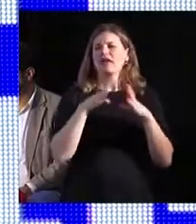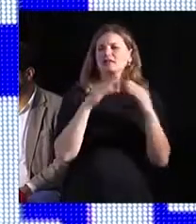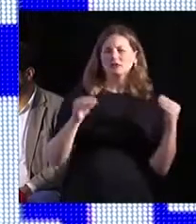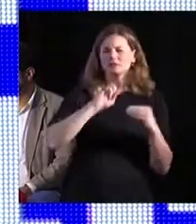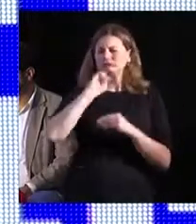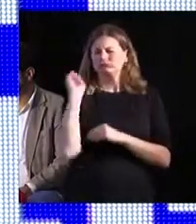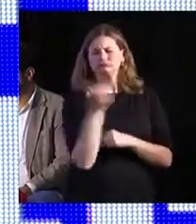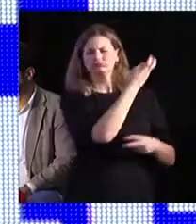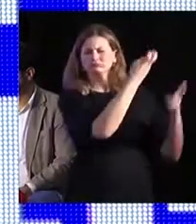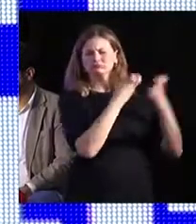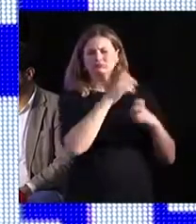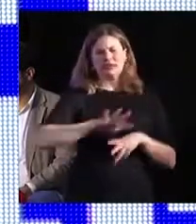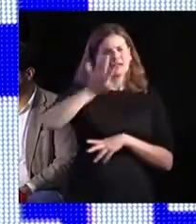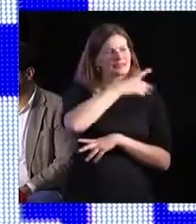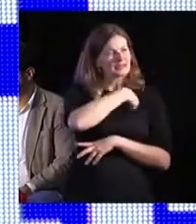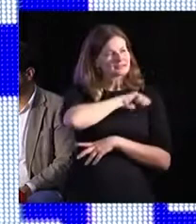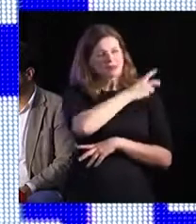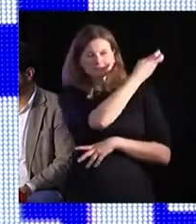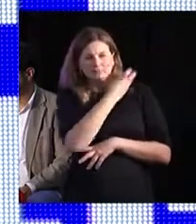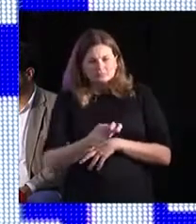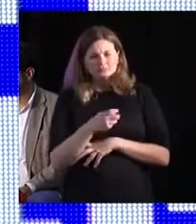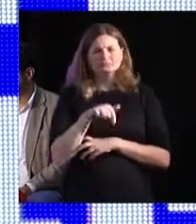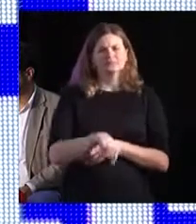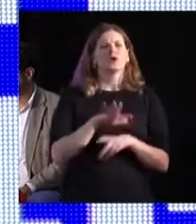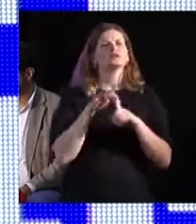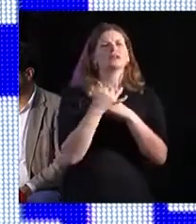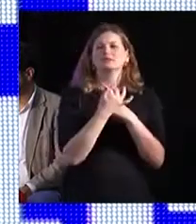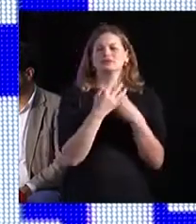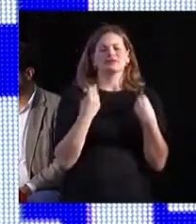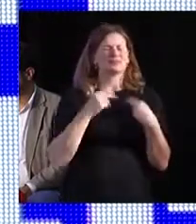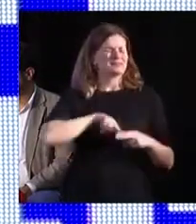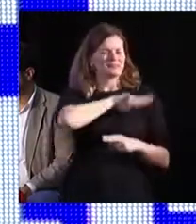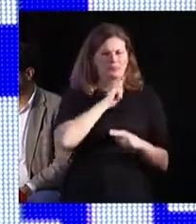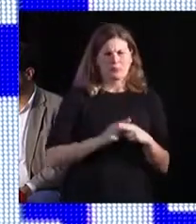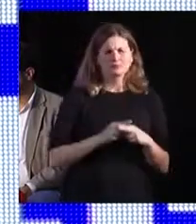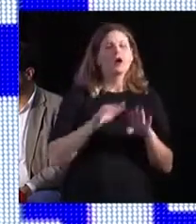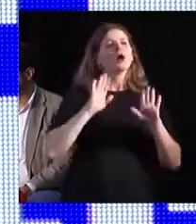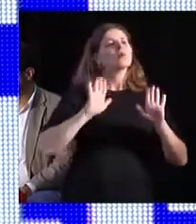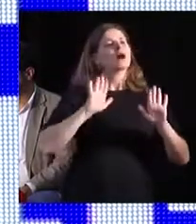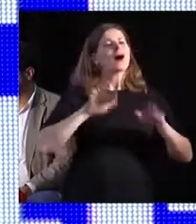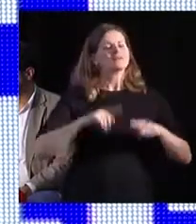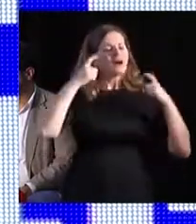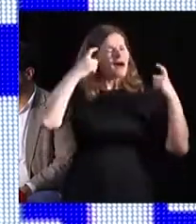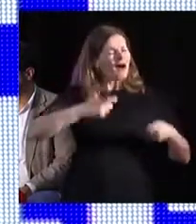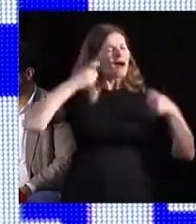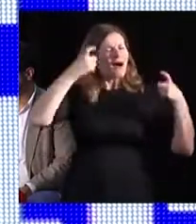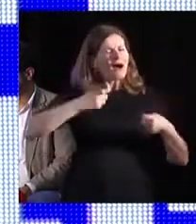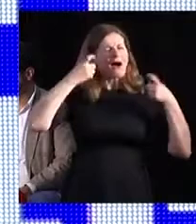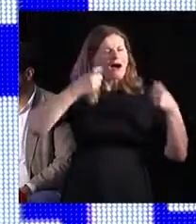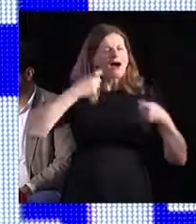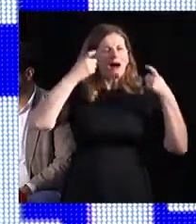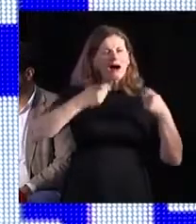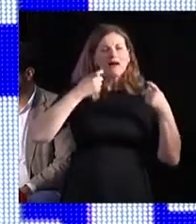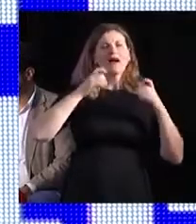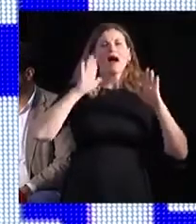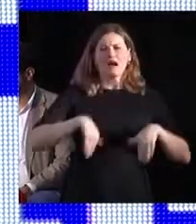altres llocs de l'Estat, i que es va trobar unes condicions molt dures aquí, però va aconseguir amb el seu esforç, amb la seva suor,